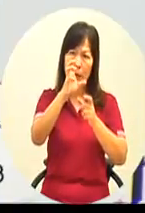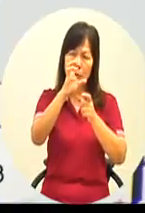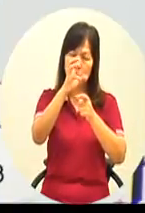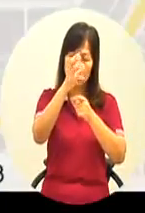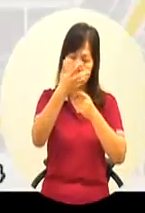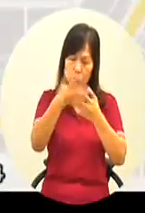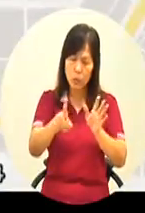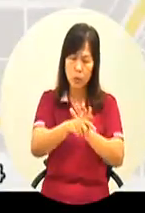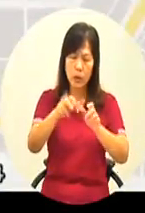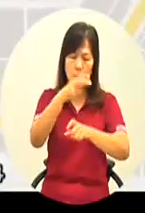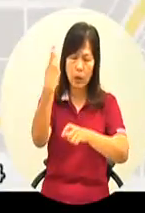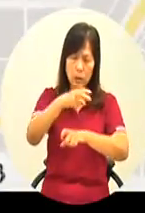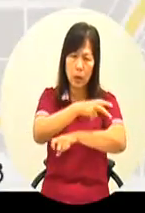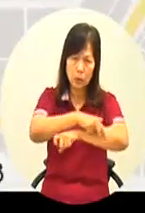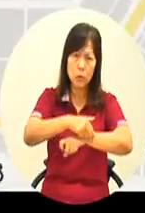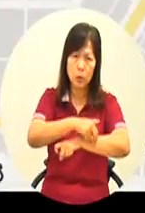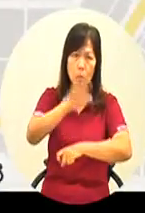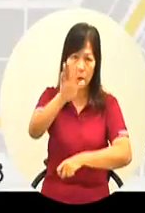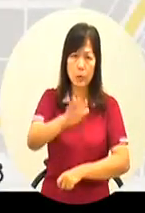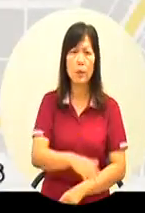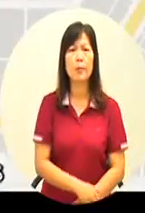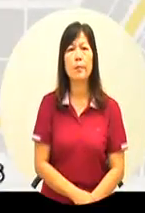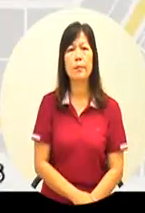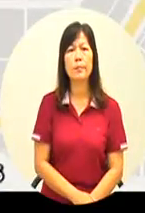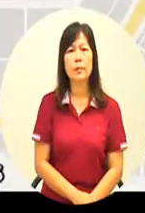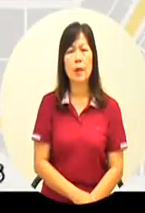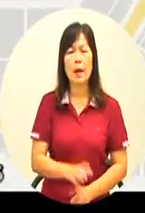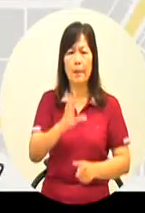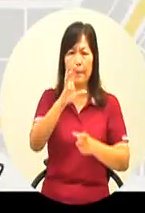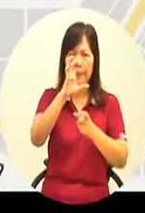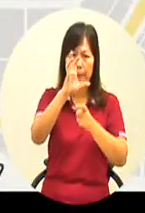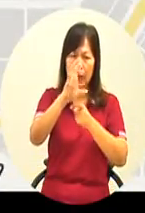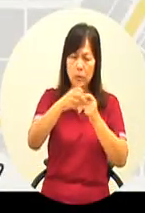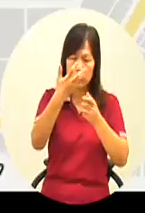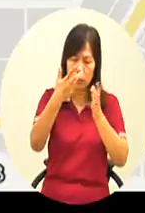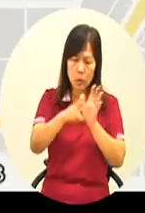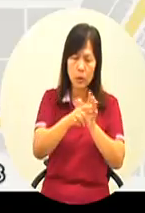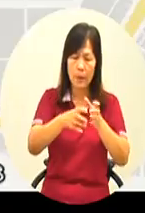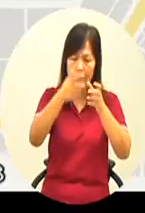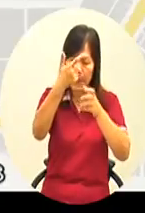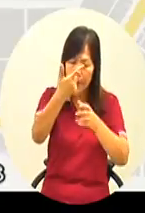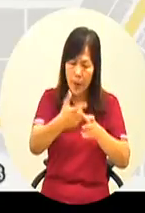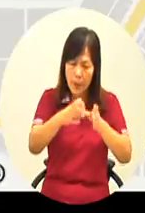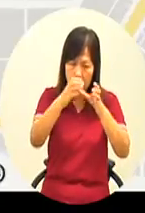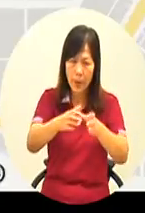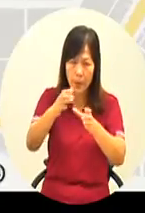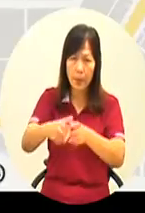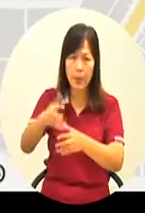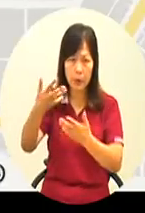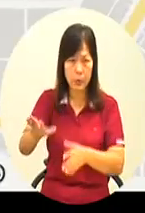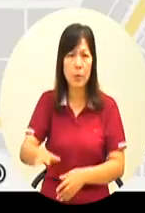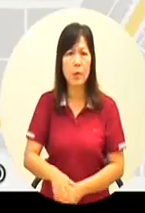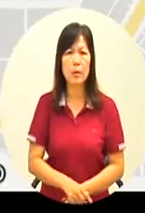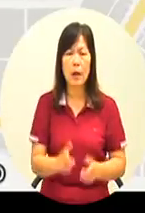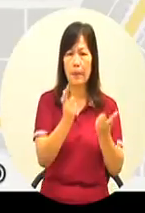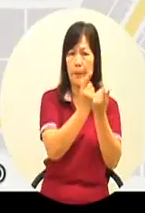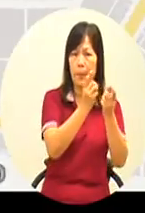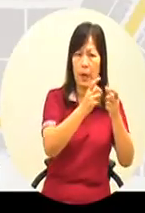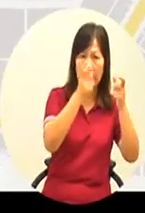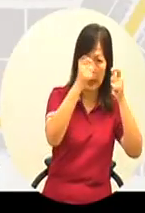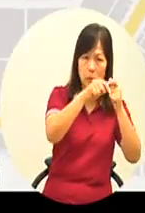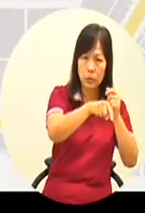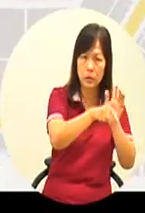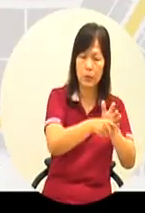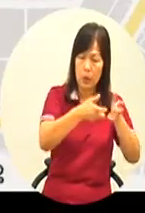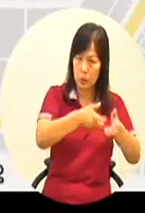重划，然后接着80几年它就开始慢慢的建设。那它在北高雄来讲的话，算是一个